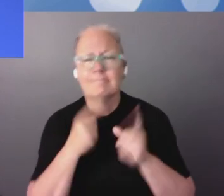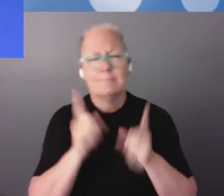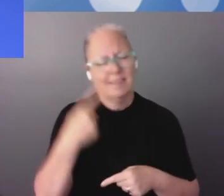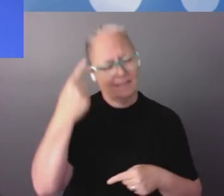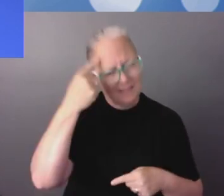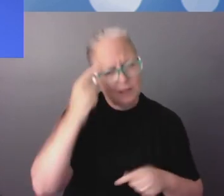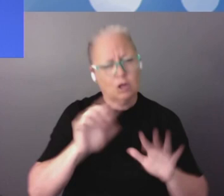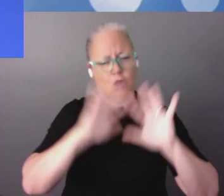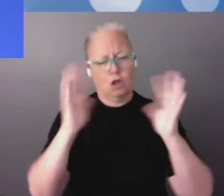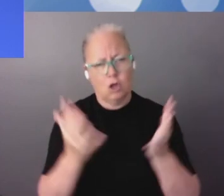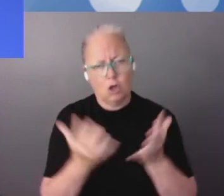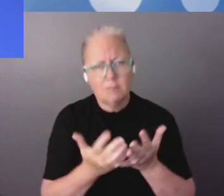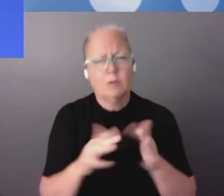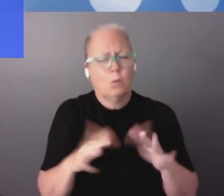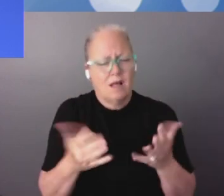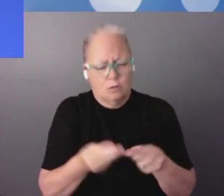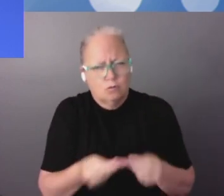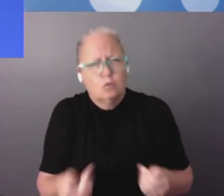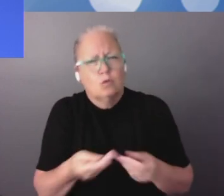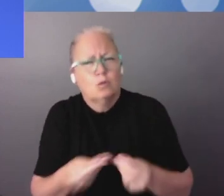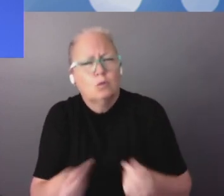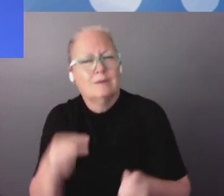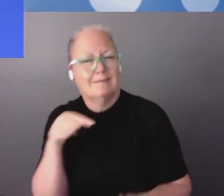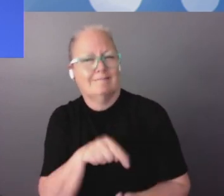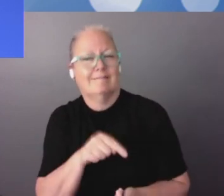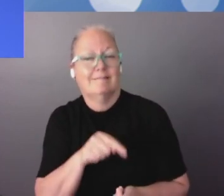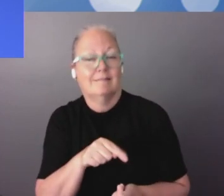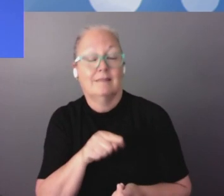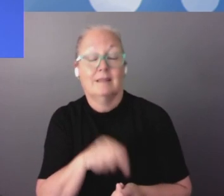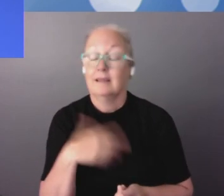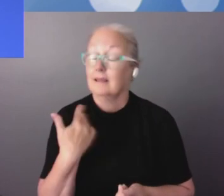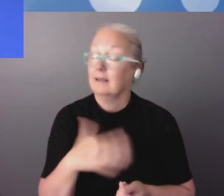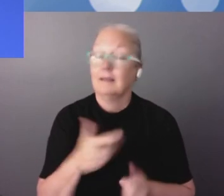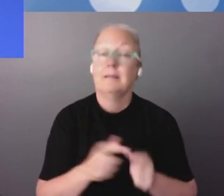这是一个人类非常最大的一个挑战，